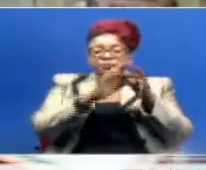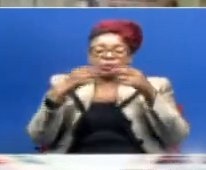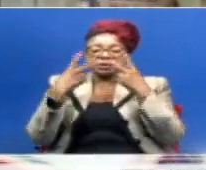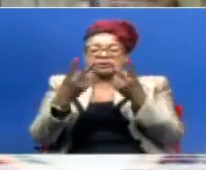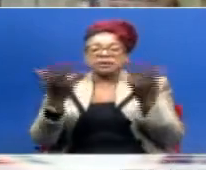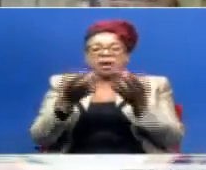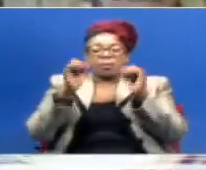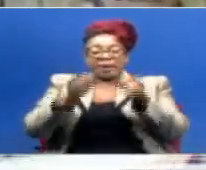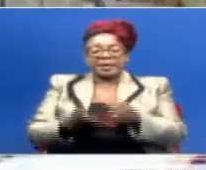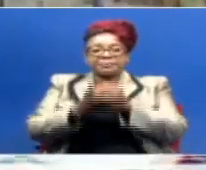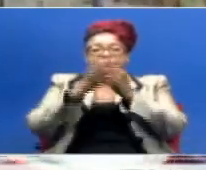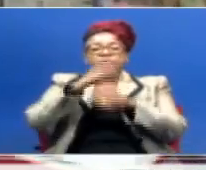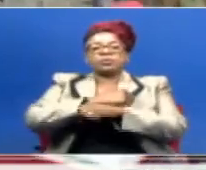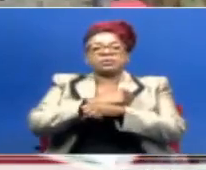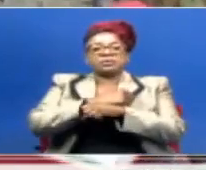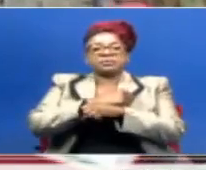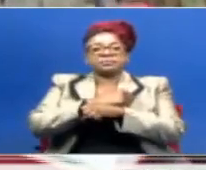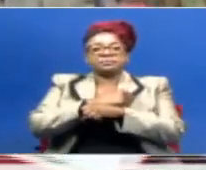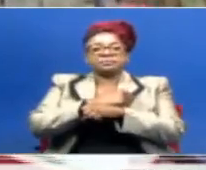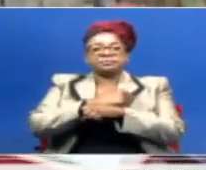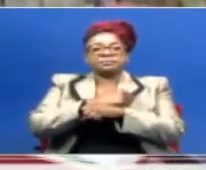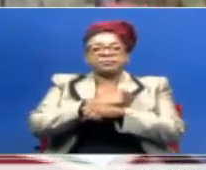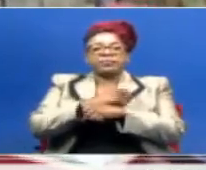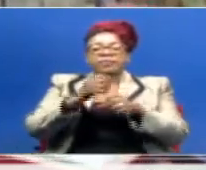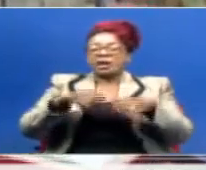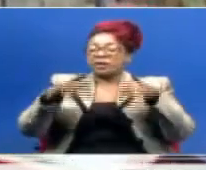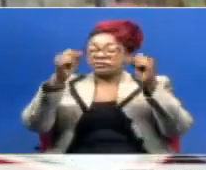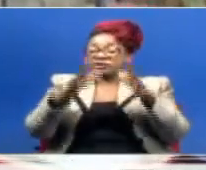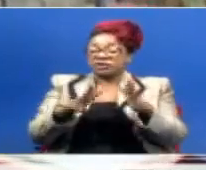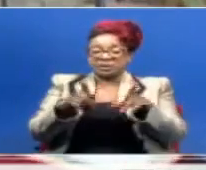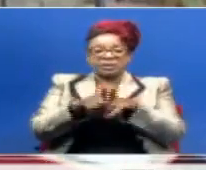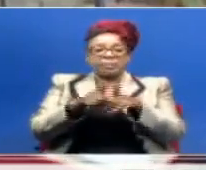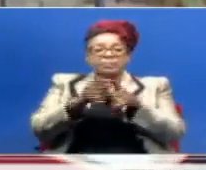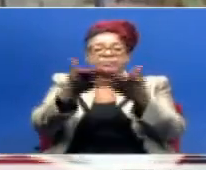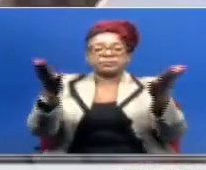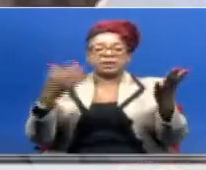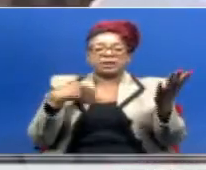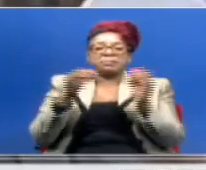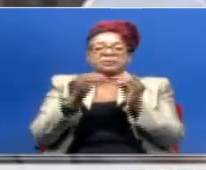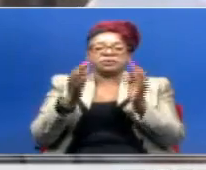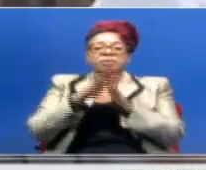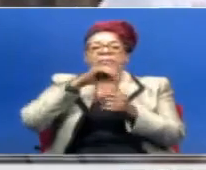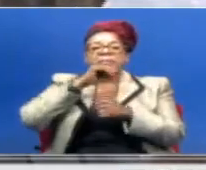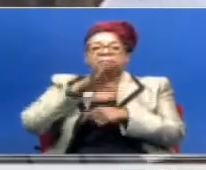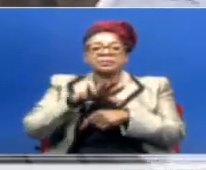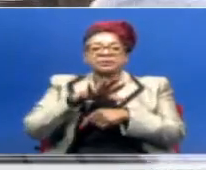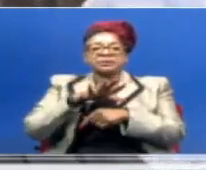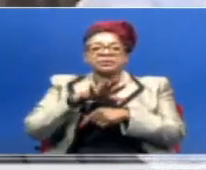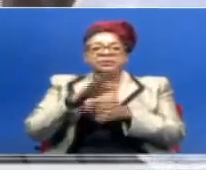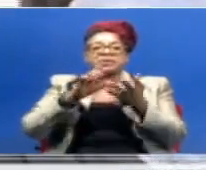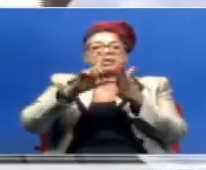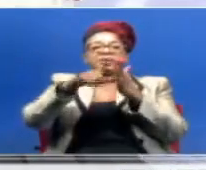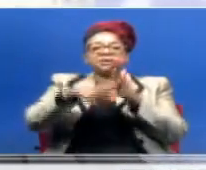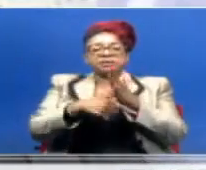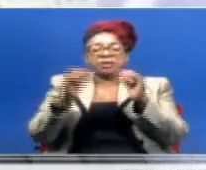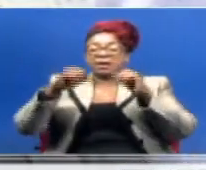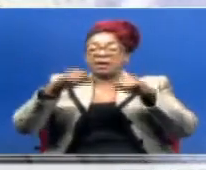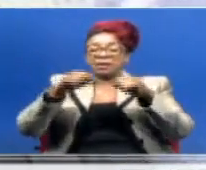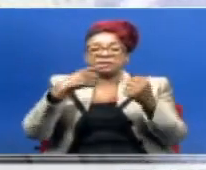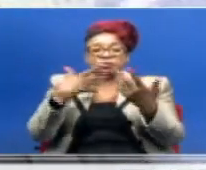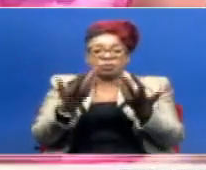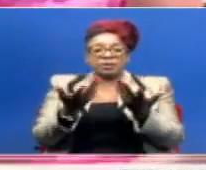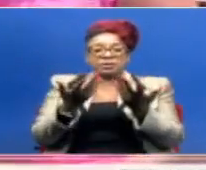shule yetu. Wakuu wa elimu pamoja na maafisa wa afya walifanya mkutano na wazazi, na baadaye kuafikiana kwamba hadi